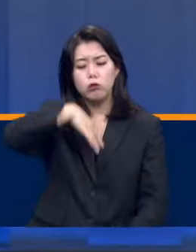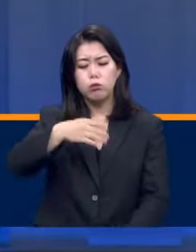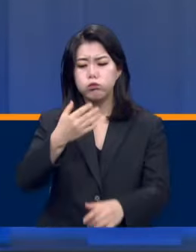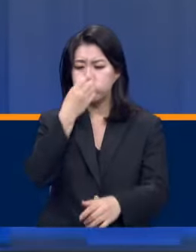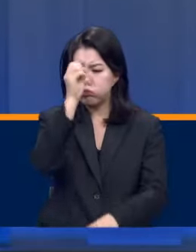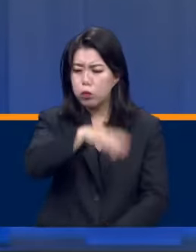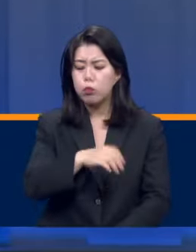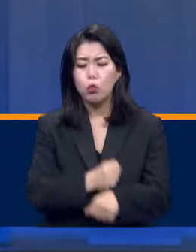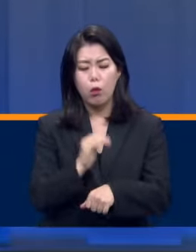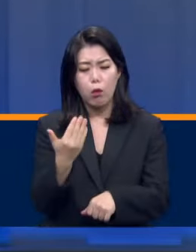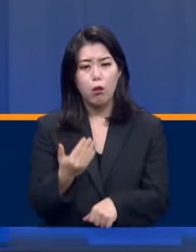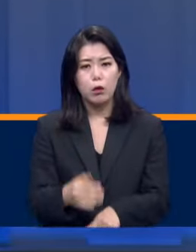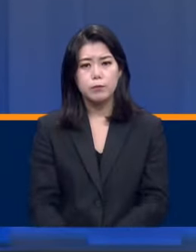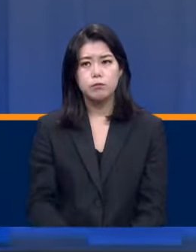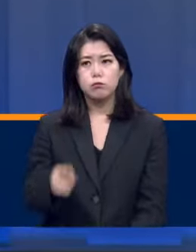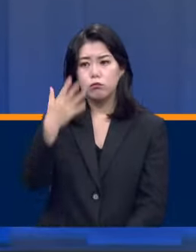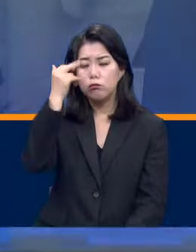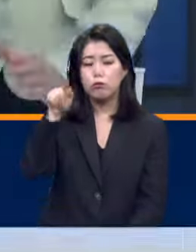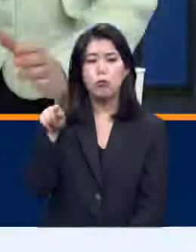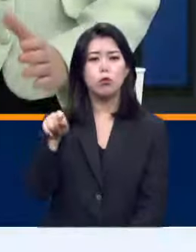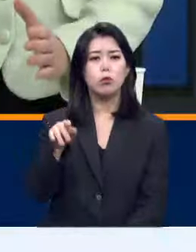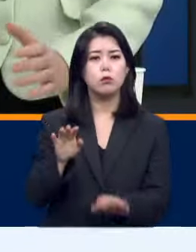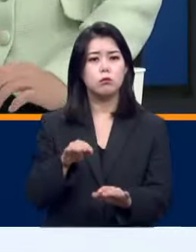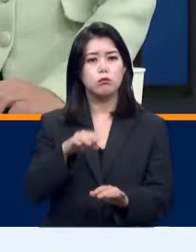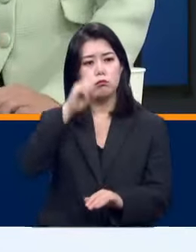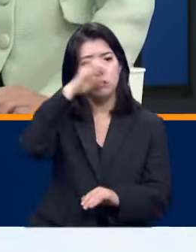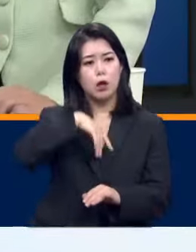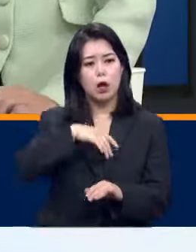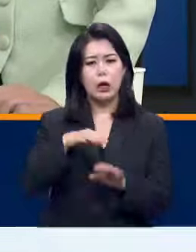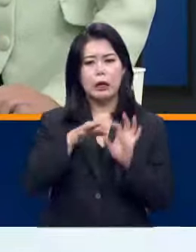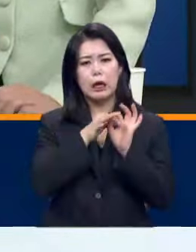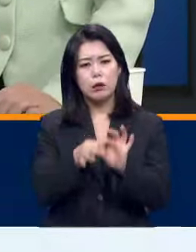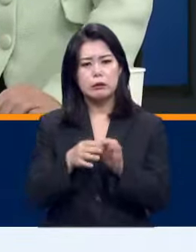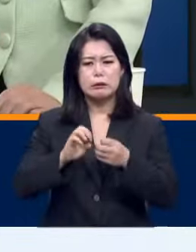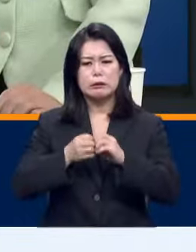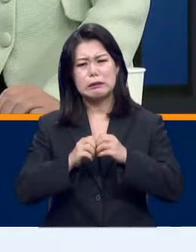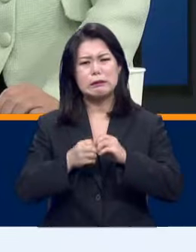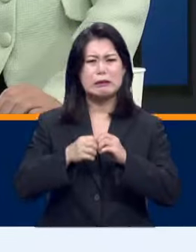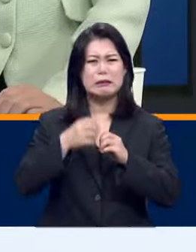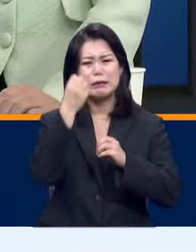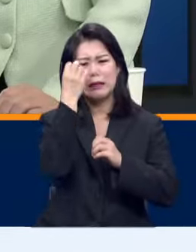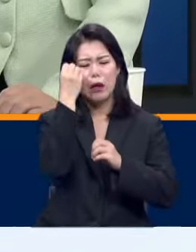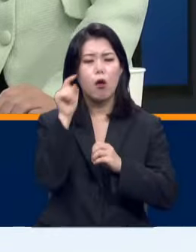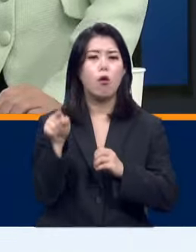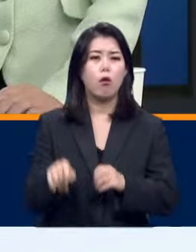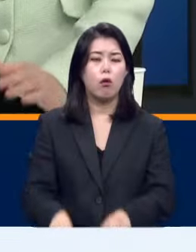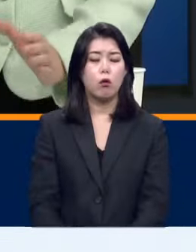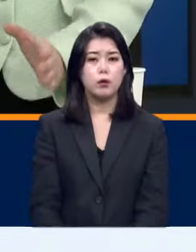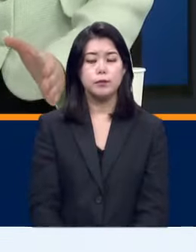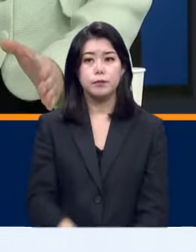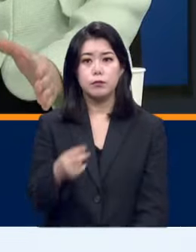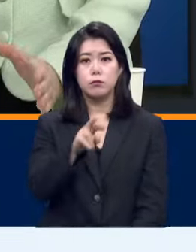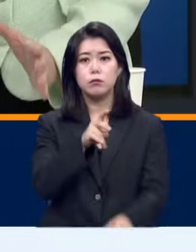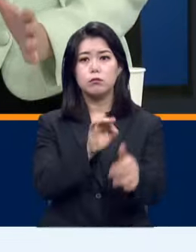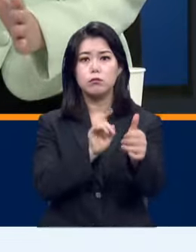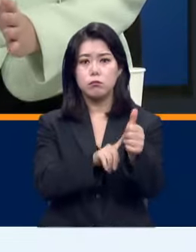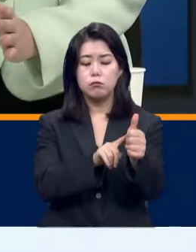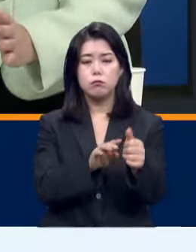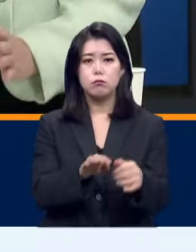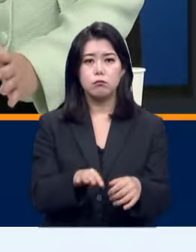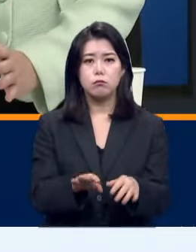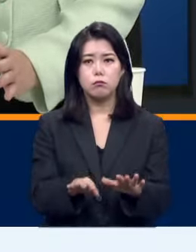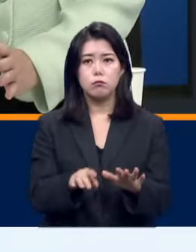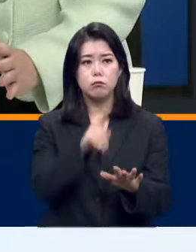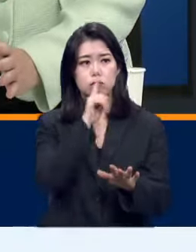해명을 지금 내놓고는 있지만이 해명 자체가 사실 계속 스텝이 꼬이는 그렇게 보이는 상황 밖에 되지 않고 그리고 명태 씨가 지금 하고